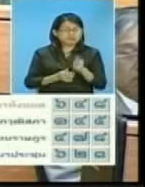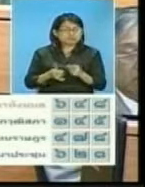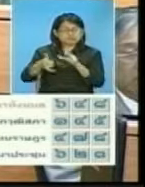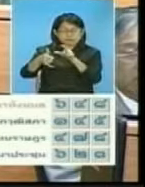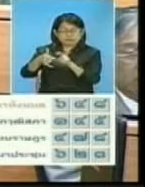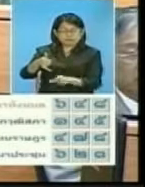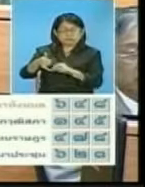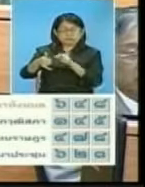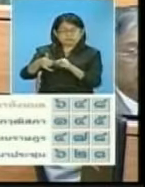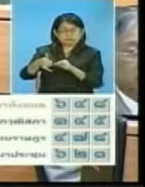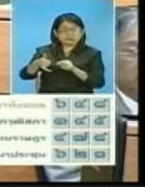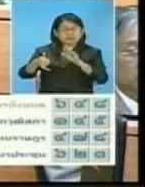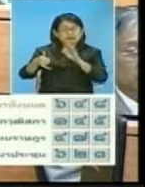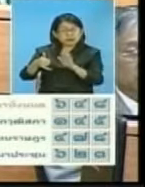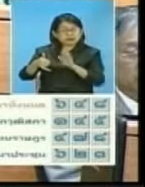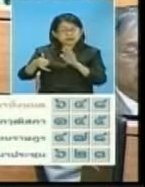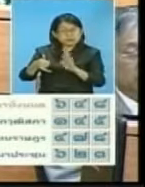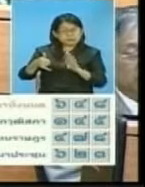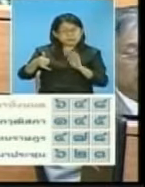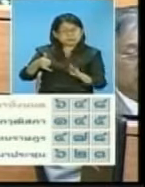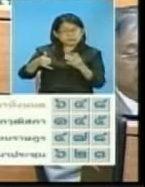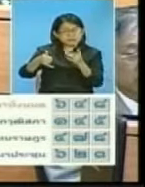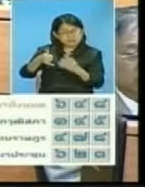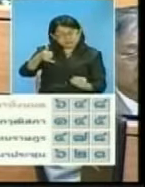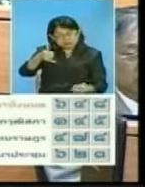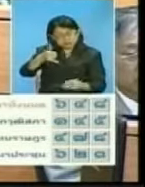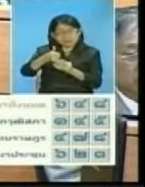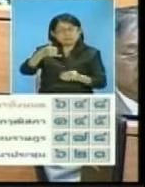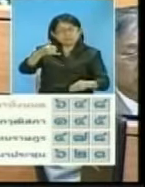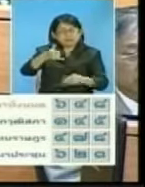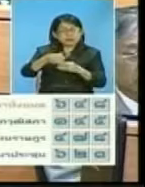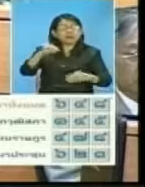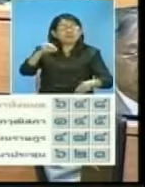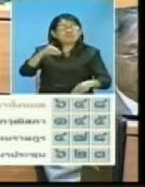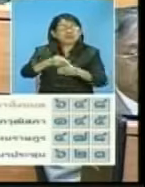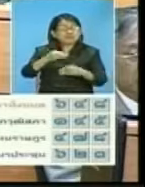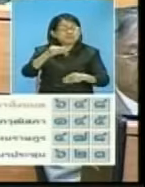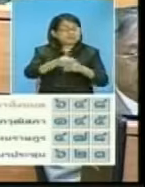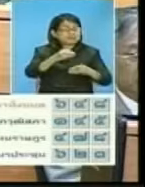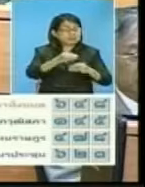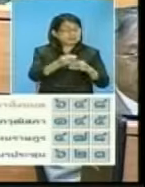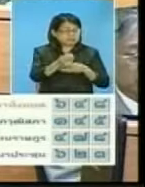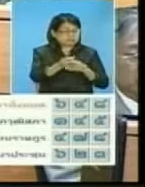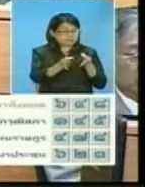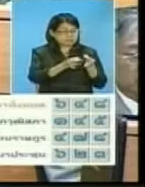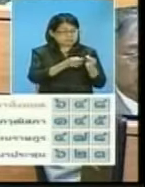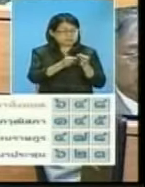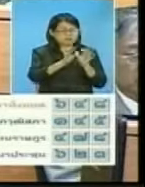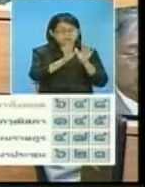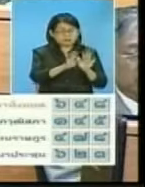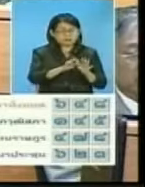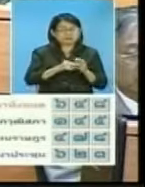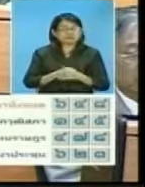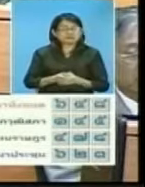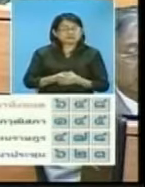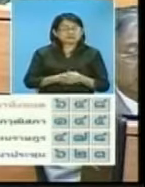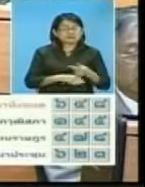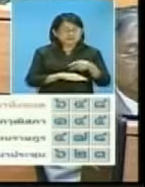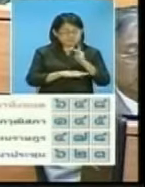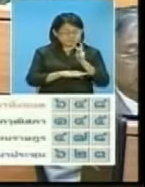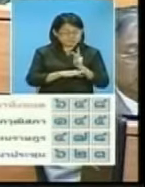บัติผู้ต้องห้ามที่ไม่สามารถที่จะมาสมัครสสได้ก็อันนี้เป็นส่วนหนึ่งที่กับผมกราบเรียนท่านประธานท่านประธาน